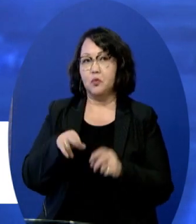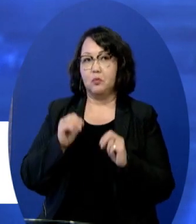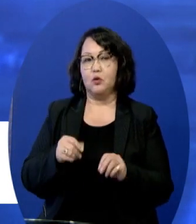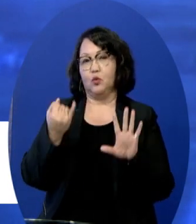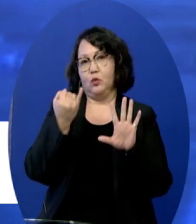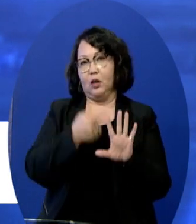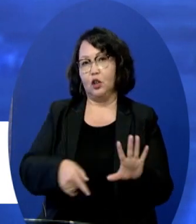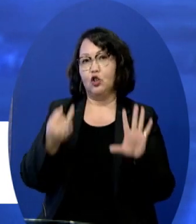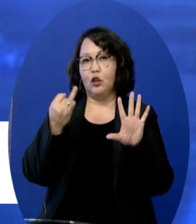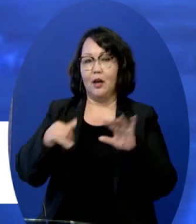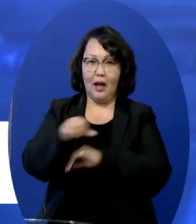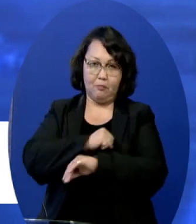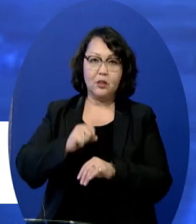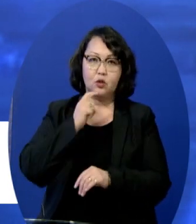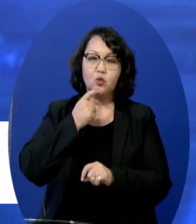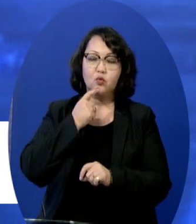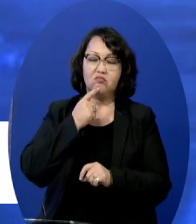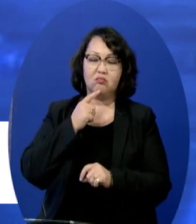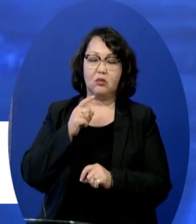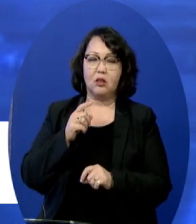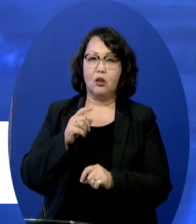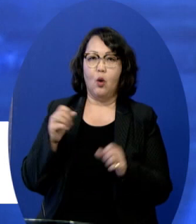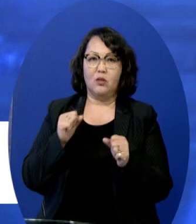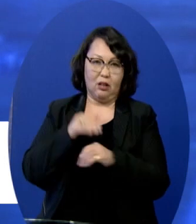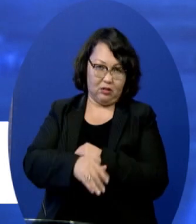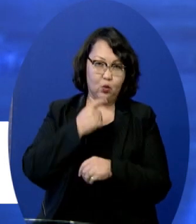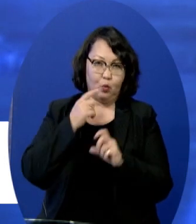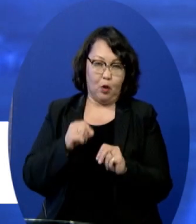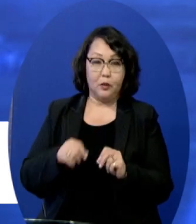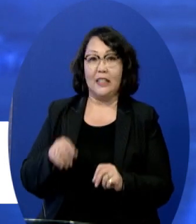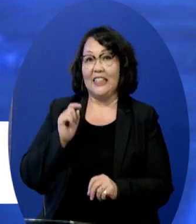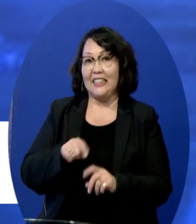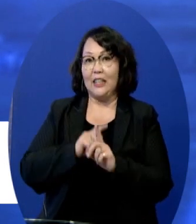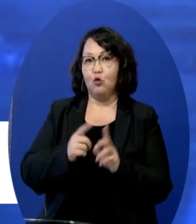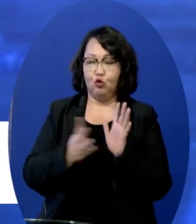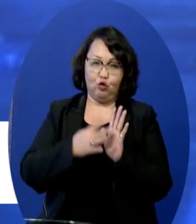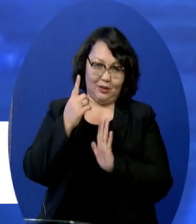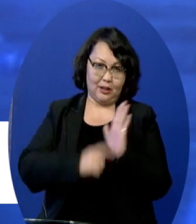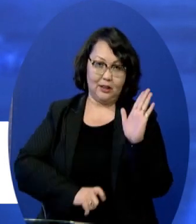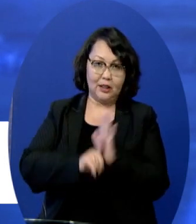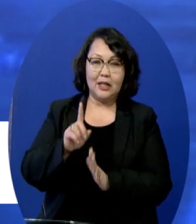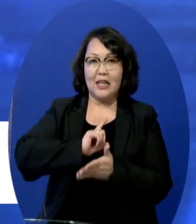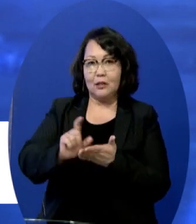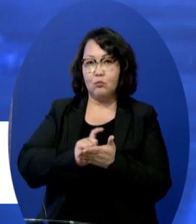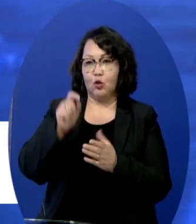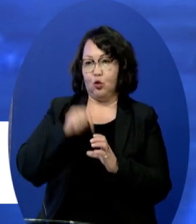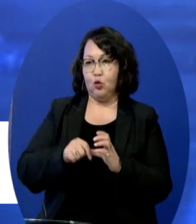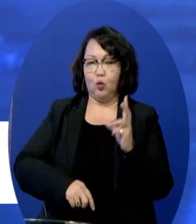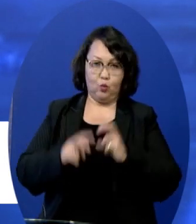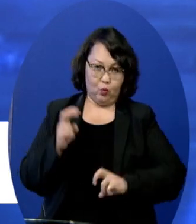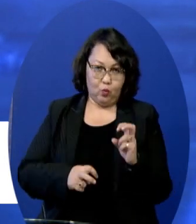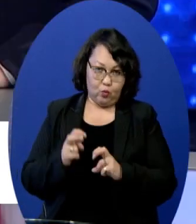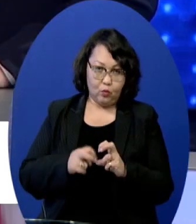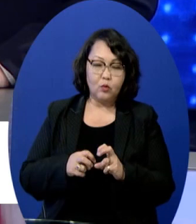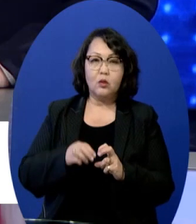6-аас 7 аймагт ажиглагдсан. За, энэ хүрээнд одоо бид нар 9 сараас эхлээд экспортын дотоодын үйлдвэрүүдийн